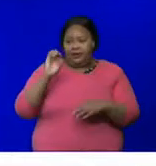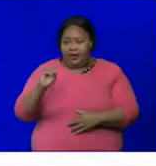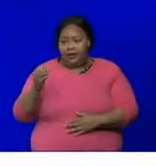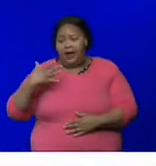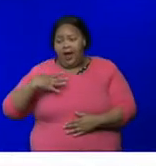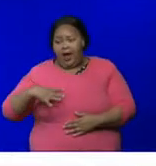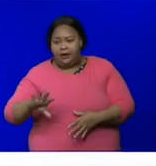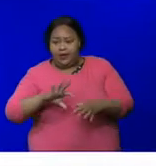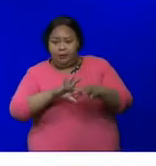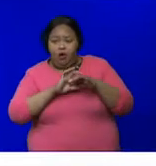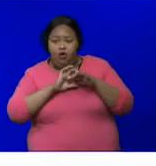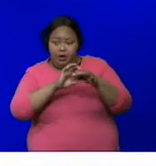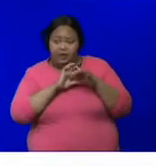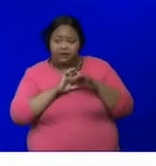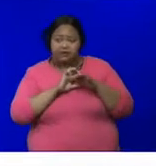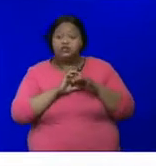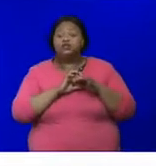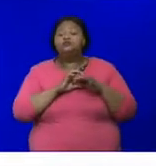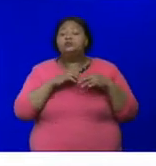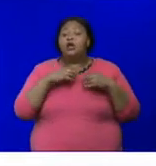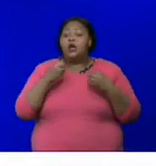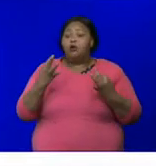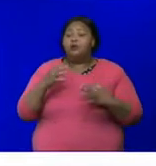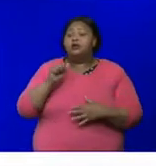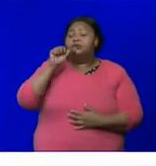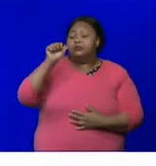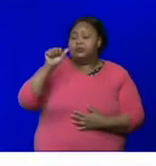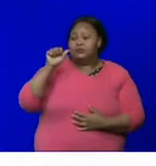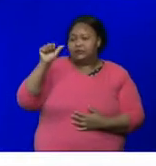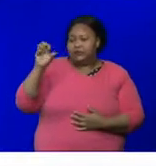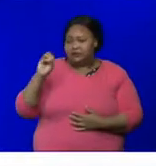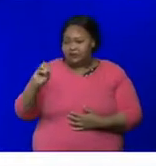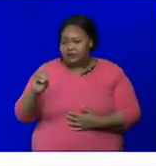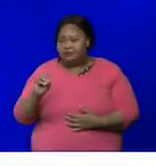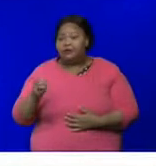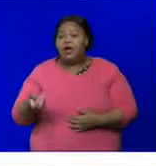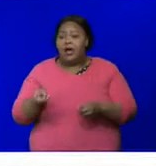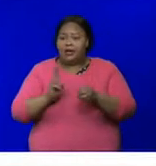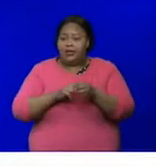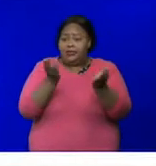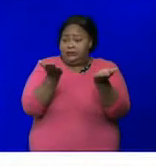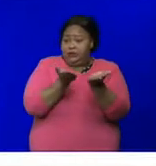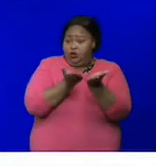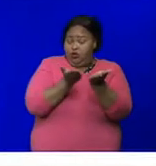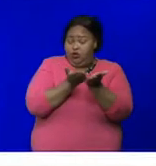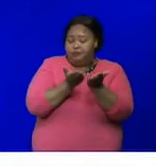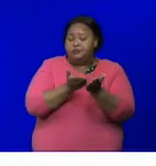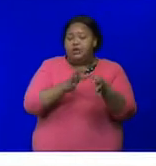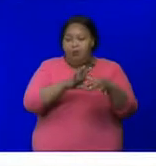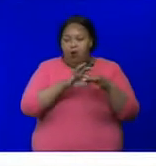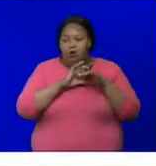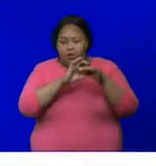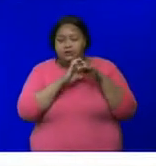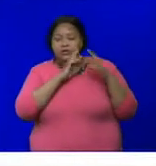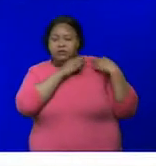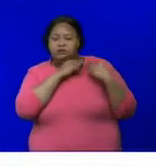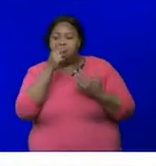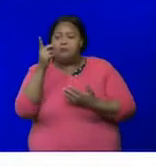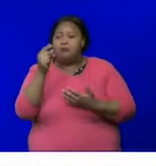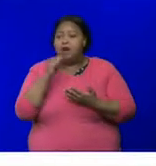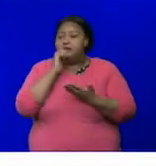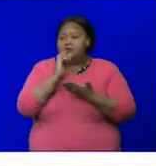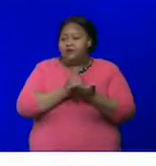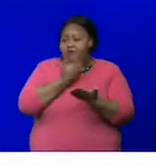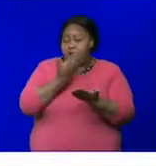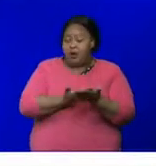letinye telubanjiswano tingu-660. Kanzi ke tikhona netekonga nekubolekisa etikolweni. Mapalanelo mncane etiko